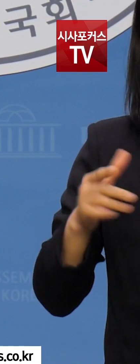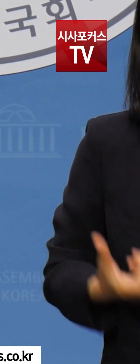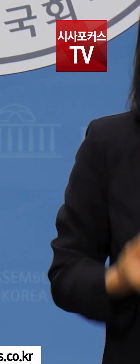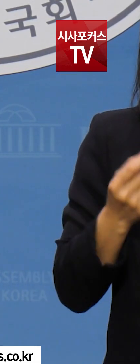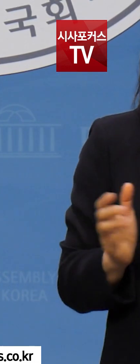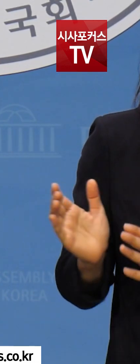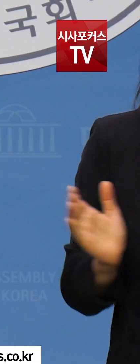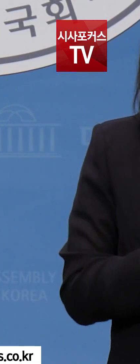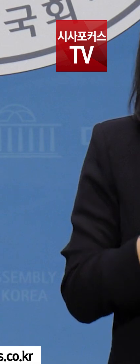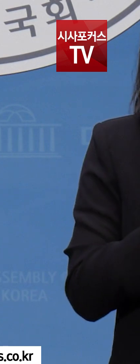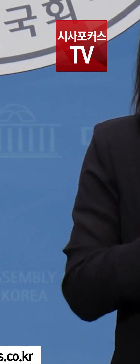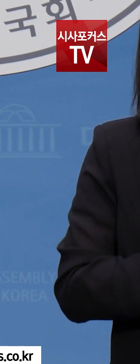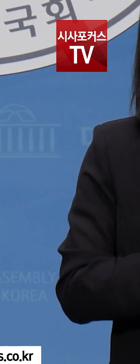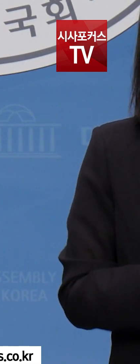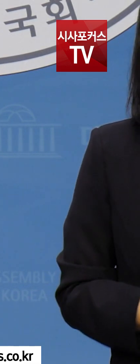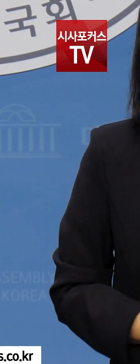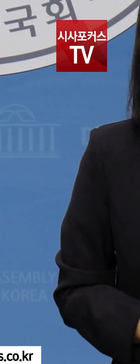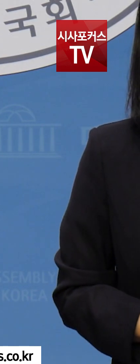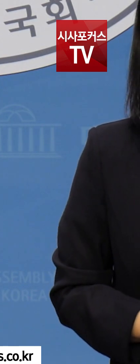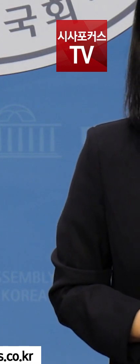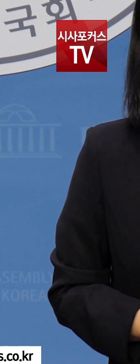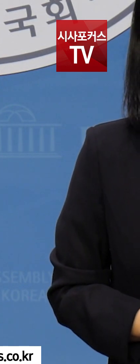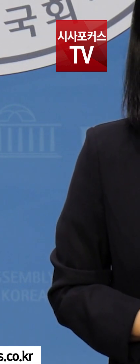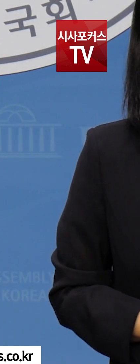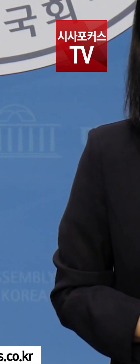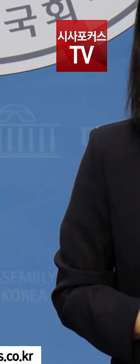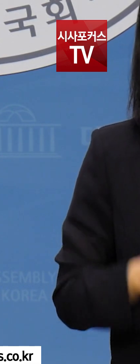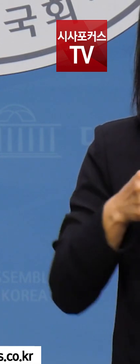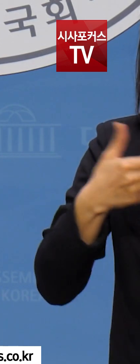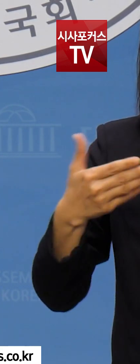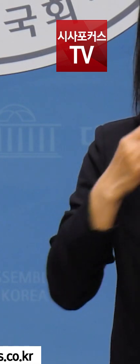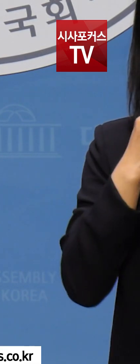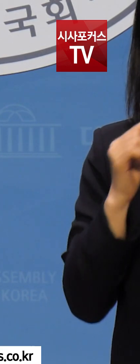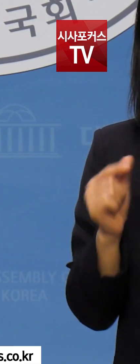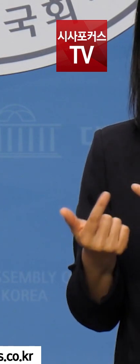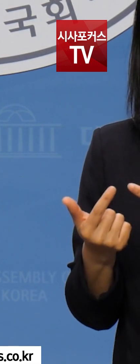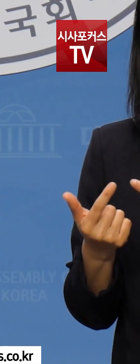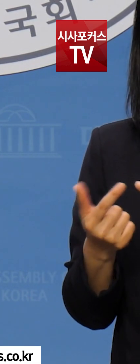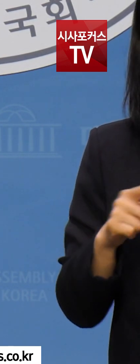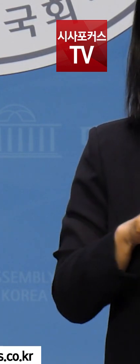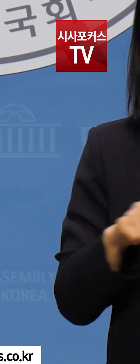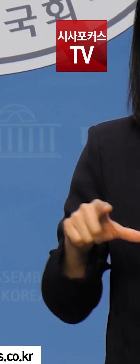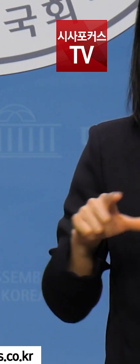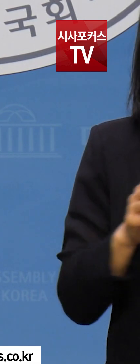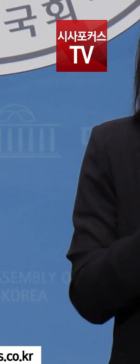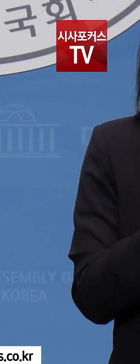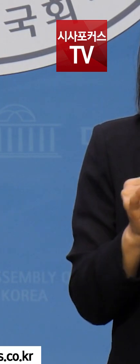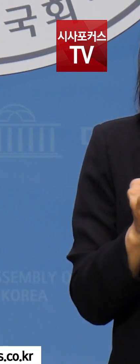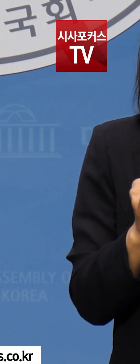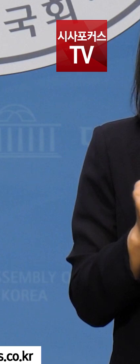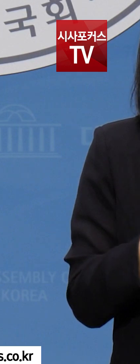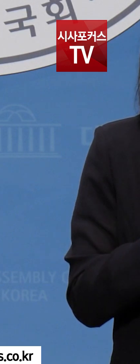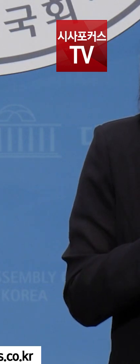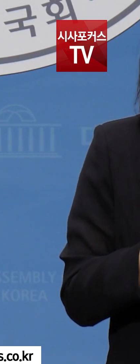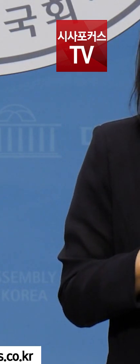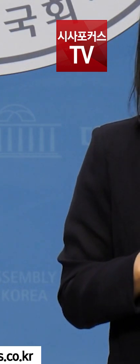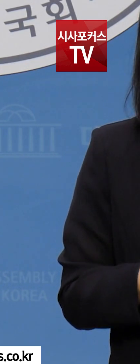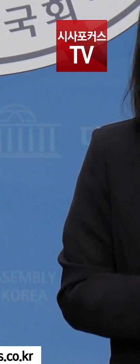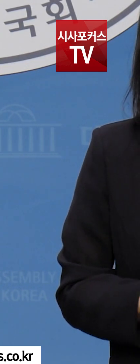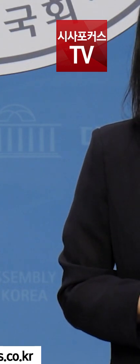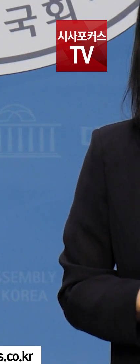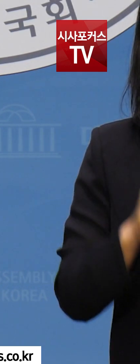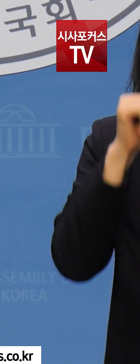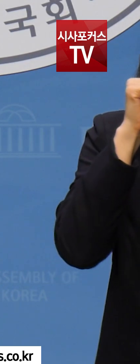서둘러야 하는 이유입니다. 소방 당국뿐만 아니라 일반 시민들에게도 급격히 늘어나고